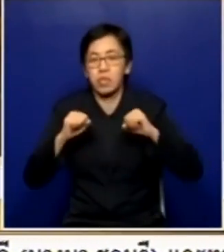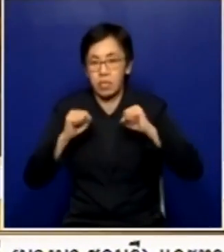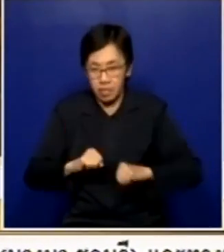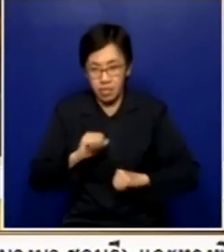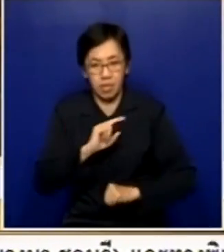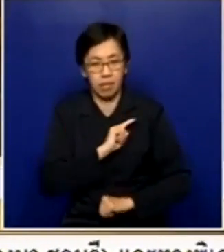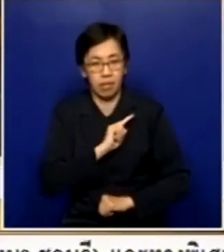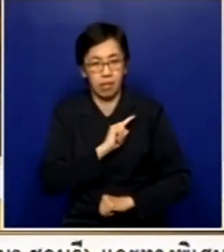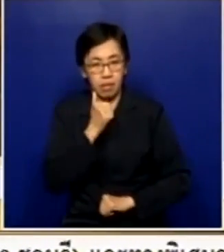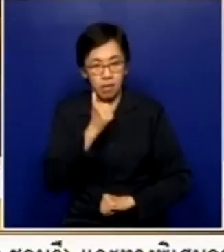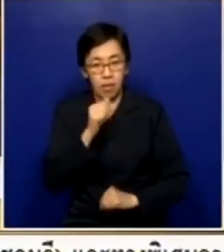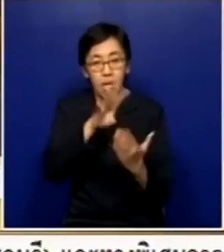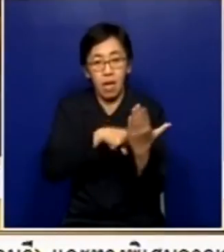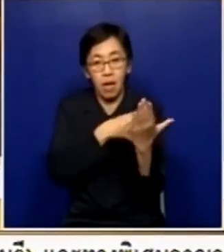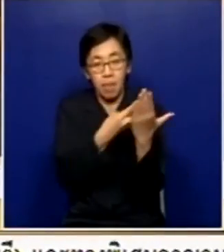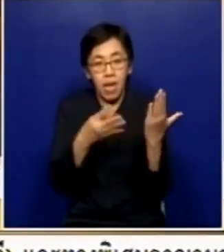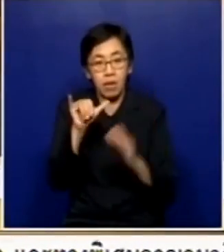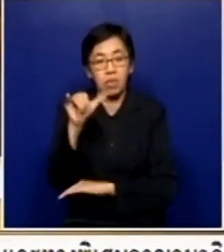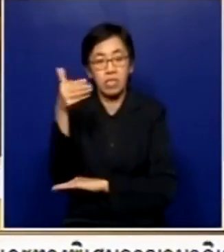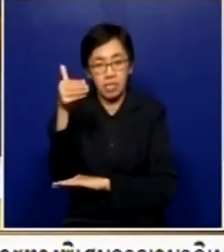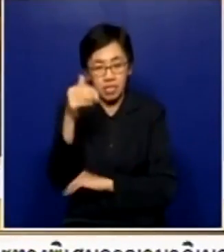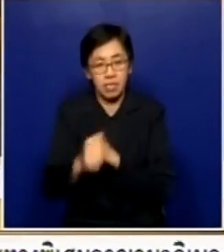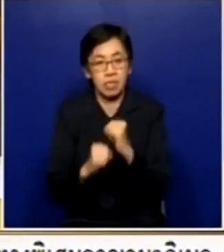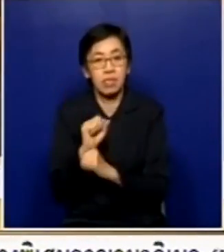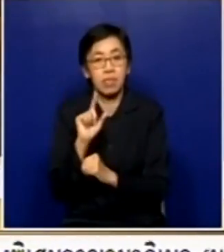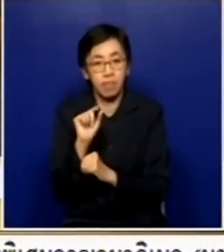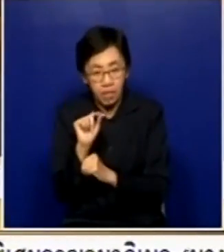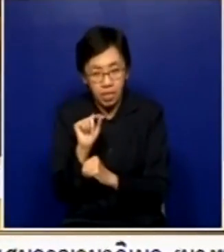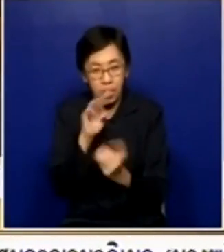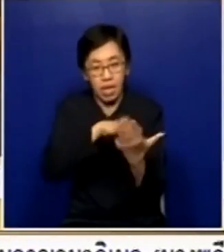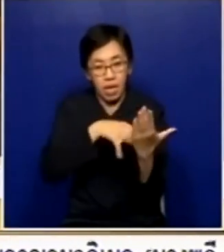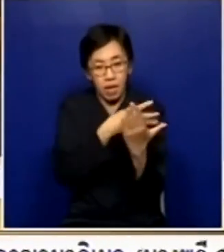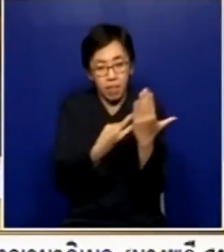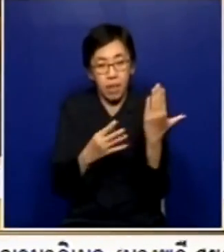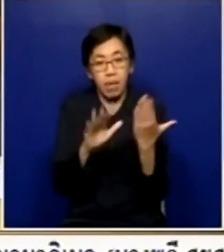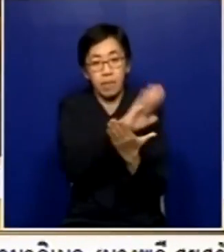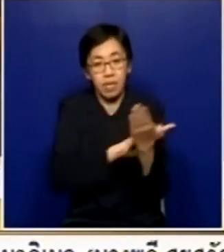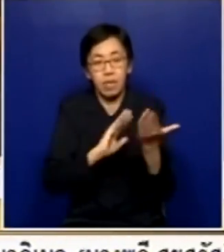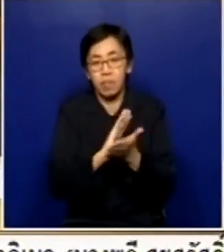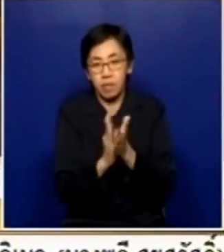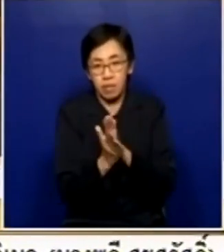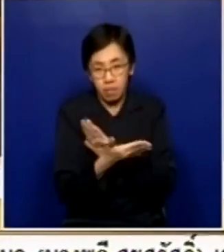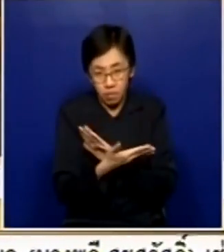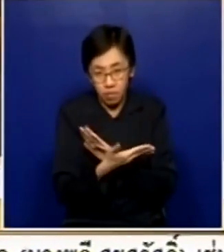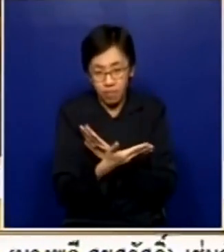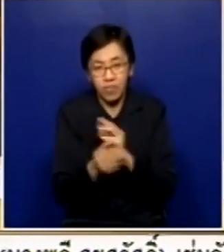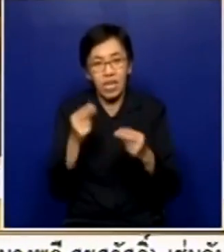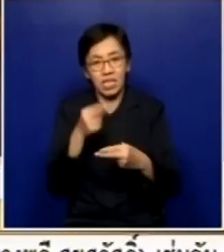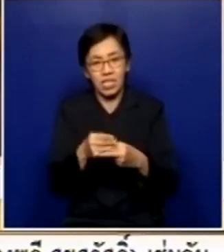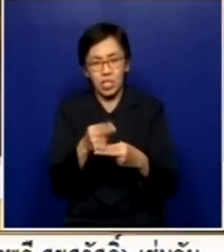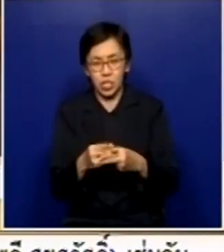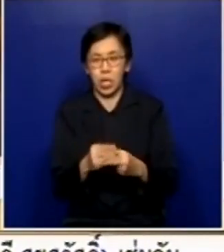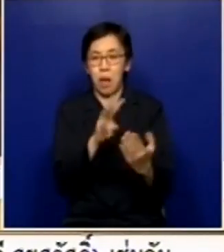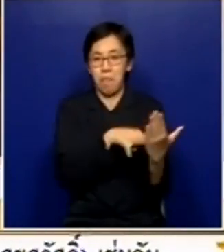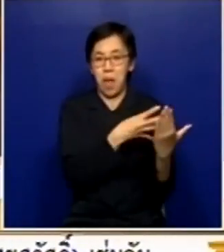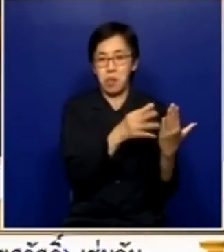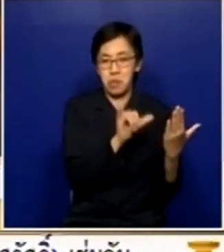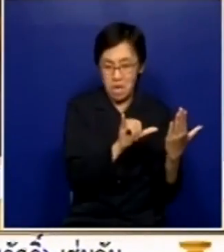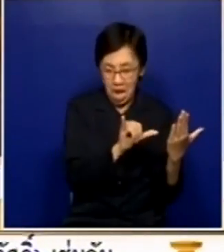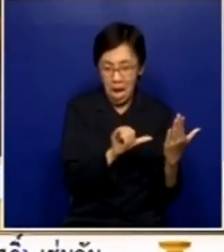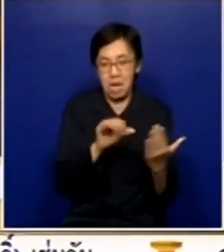แผนยุทธศาสตร์ชาติ 20ปีและแผนการปฏิรูปประเทศซึ่งชื่อนั้นอาจจะฟังดูสวยหรู